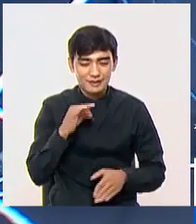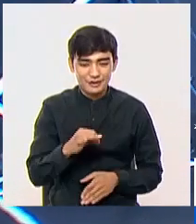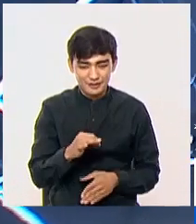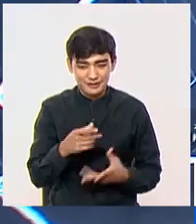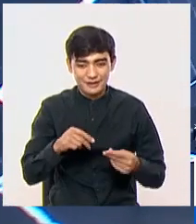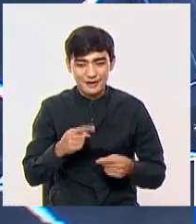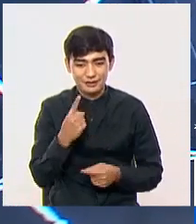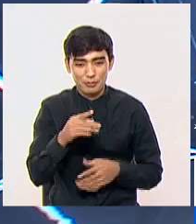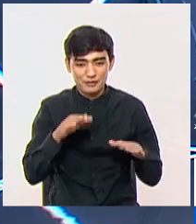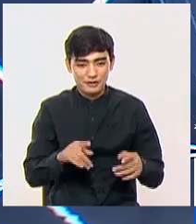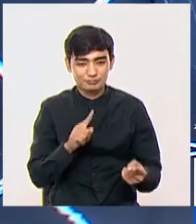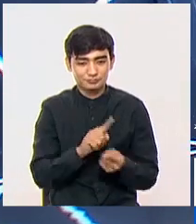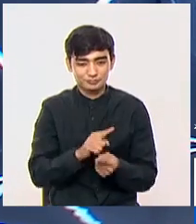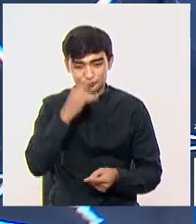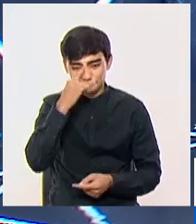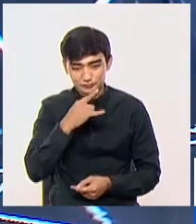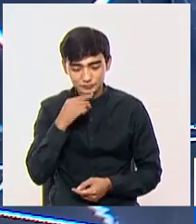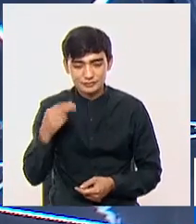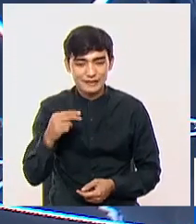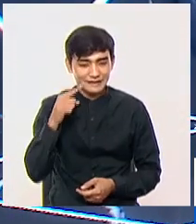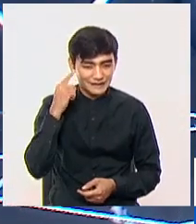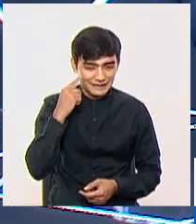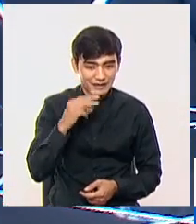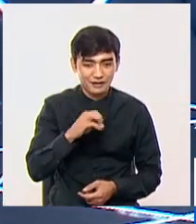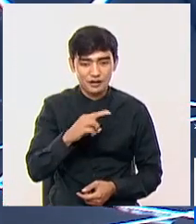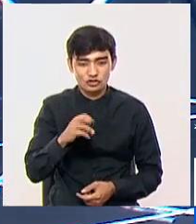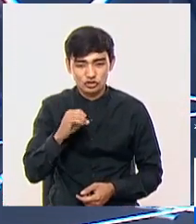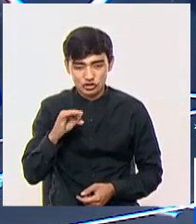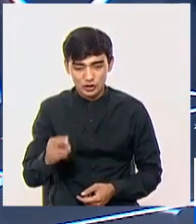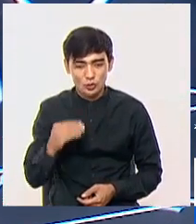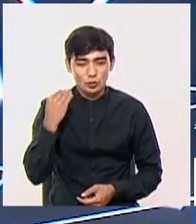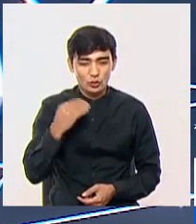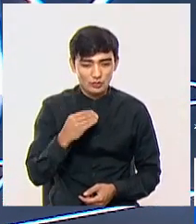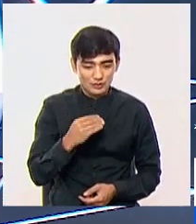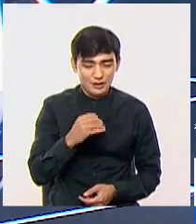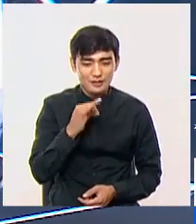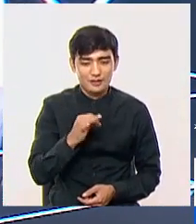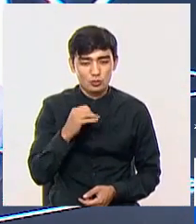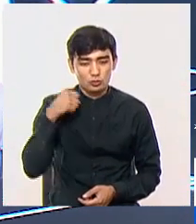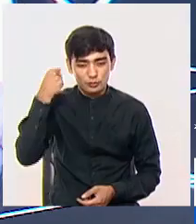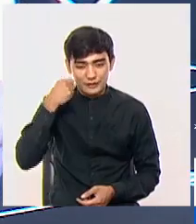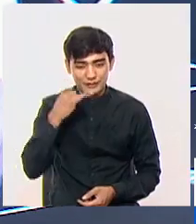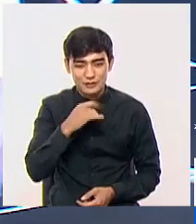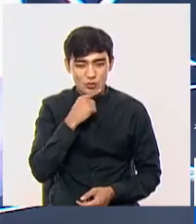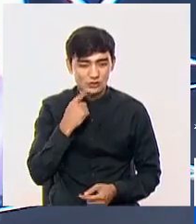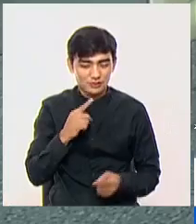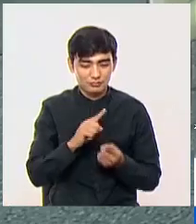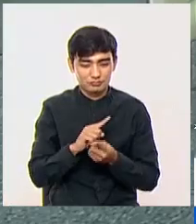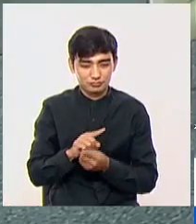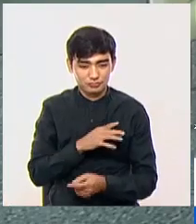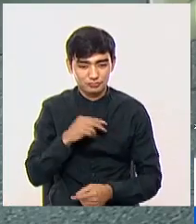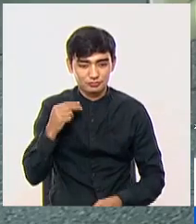площадке встретились президенты Казахстана, Кыргызстана, Таджикистана, Туркменистана, Узбекистана и России.